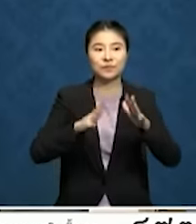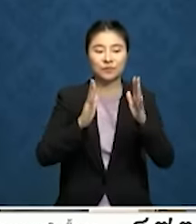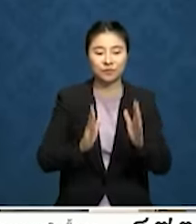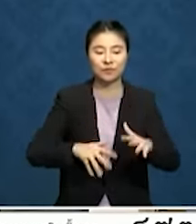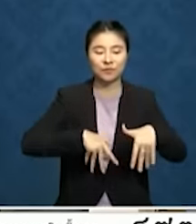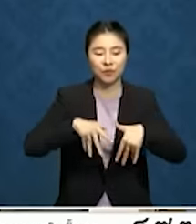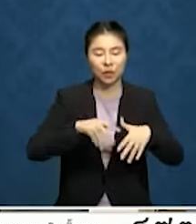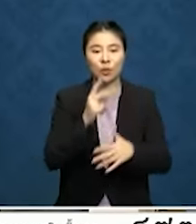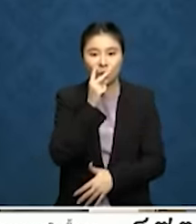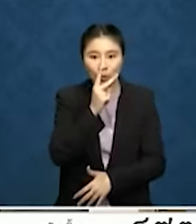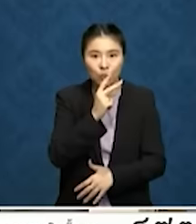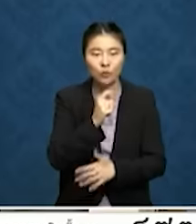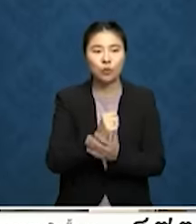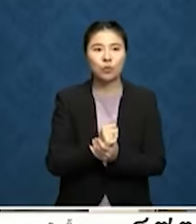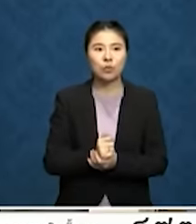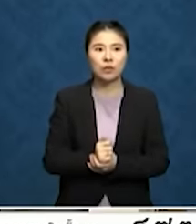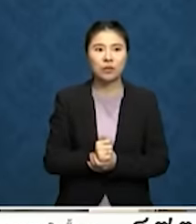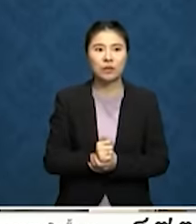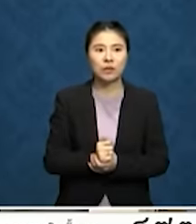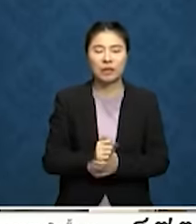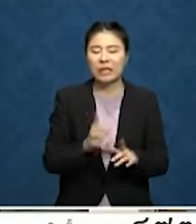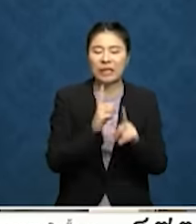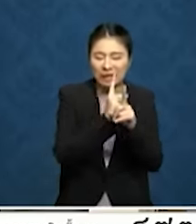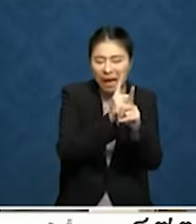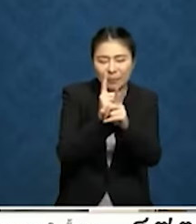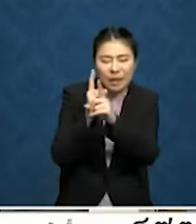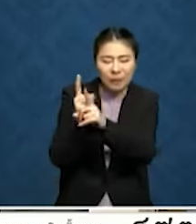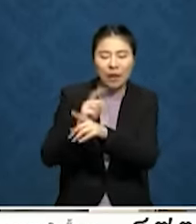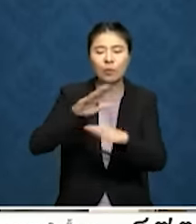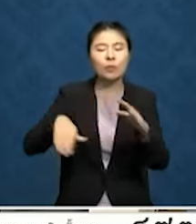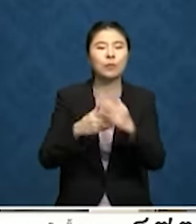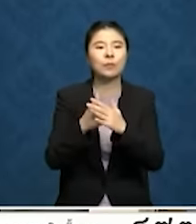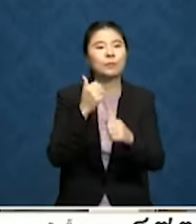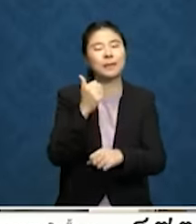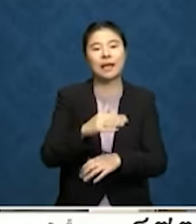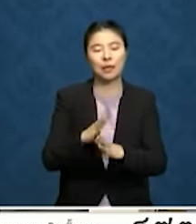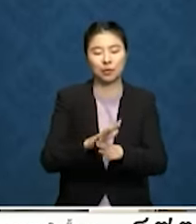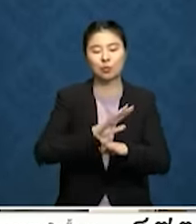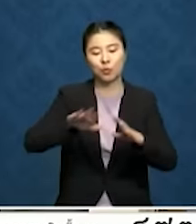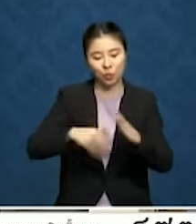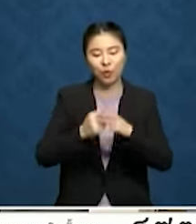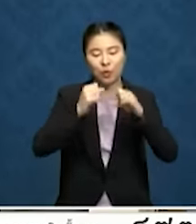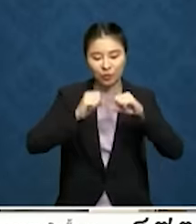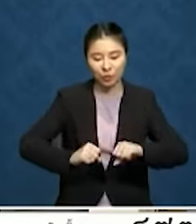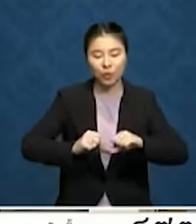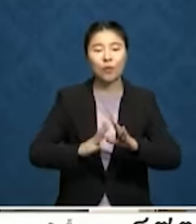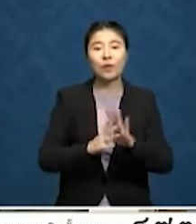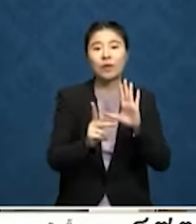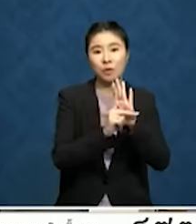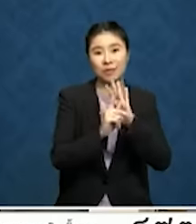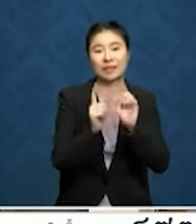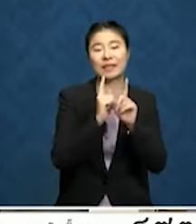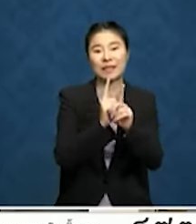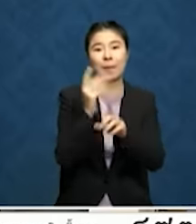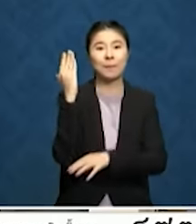ผมต้องขออภัยทุกท่านด้วยไม่อาจจะทำใจทุกท่านได้ก็เอาสิ่งที่มันเราเคยปฏิบัติและสามารถจะกระทำ